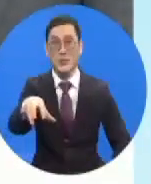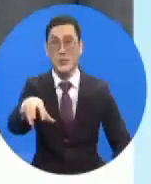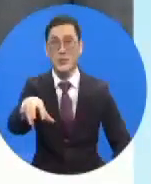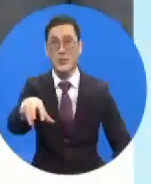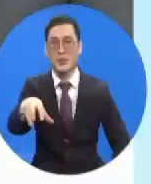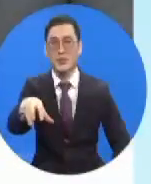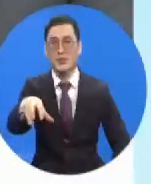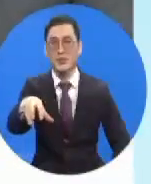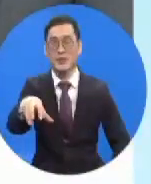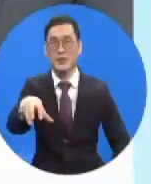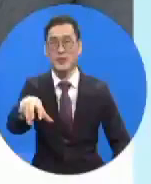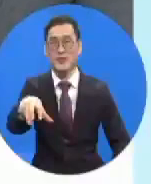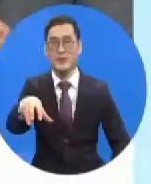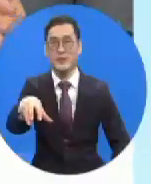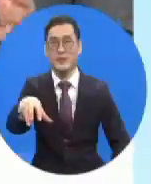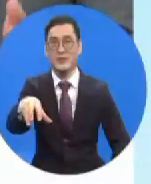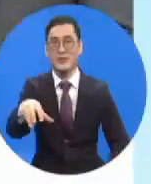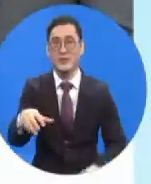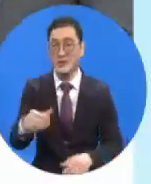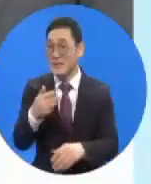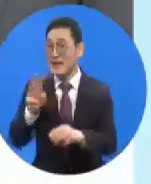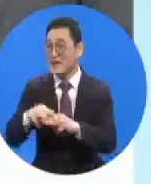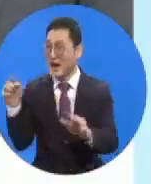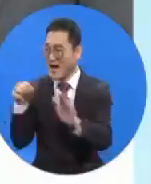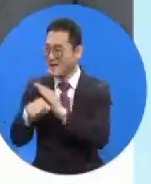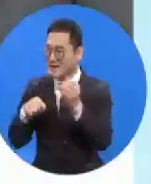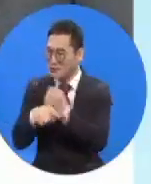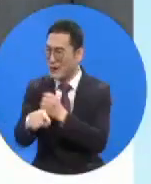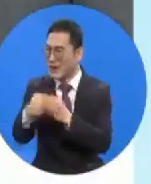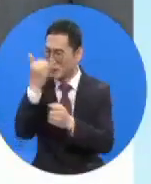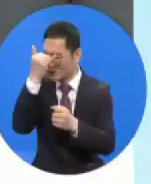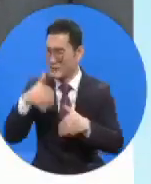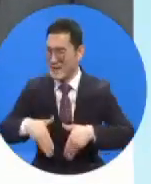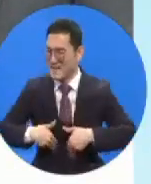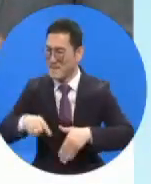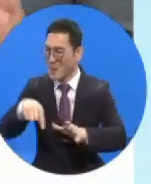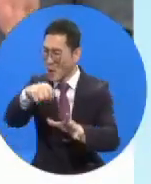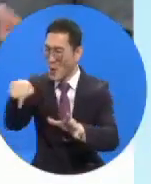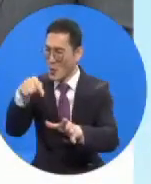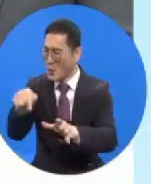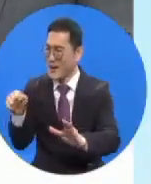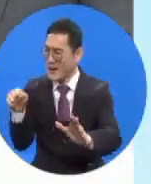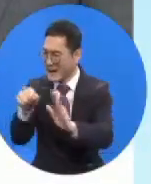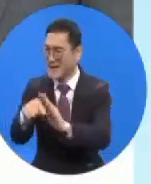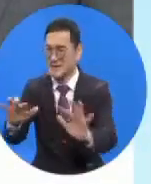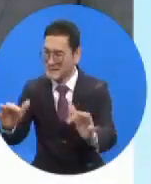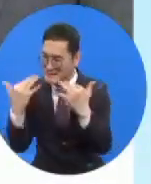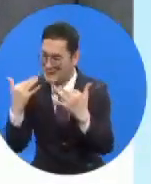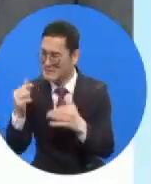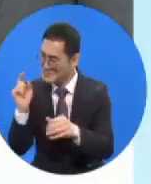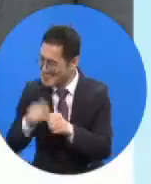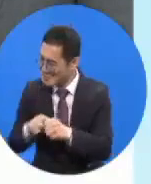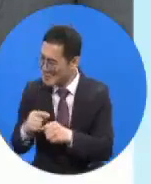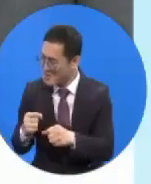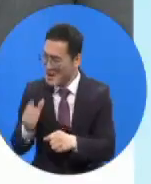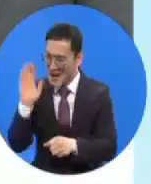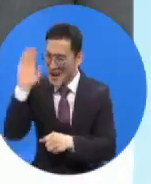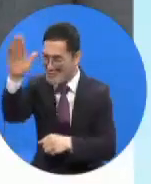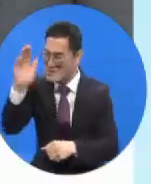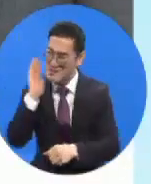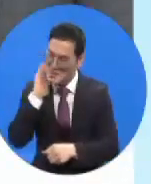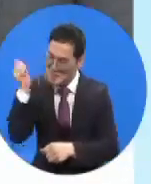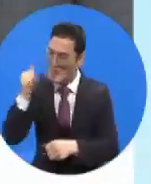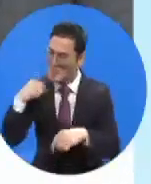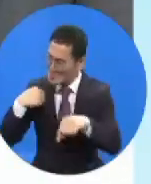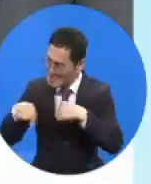막 정치권에서 이렇게 얘기하는 거죠. 혹시나 그쪽에 출마하려는 의지가 있냐, 있지 네. 않냐 이런 얘기까지 나오고 있는데 네, 네. 지켜봐야 된다는 생각이 들고요. 윤 총장 입장에서